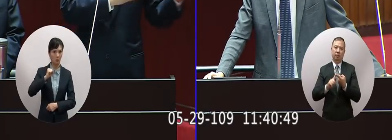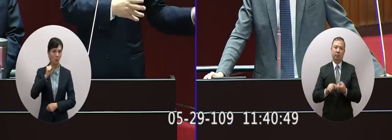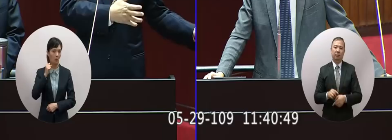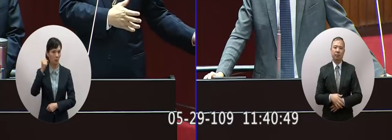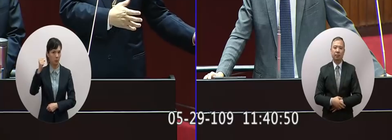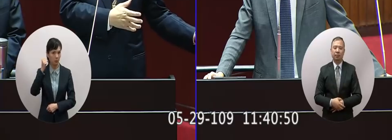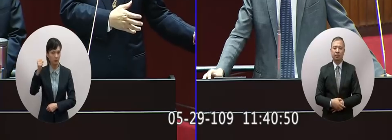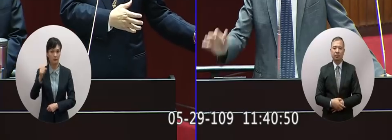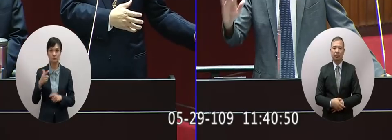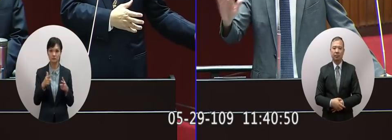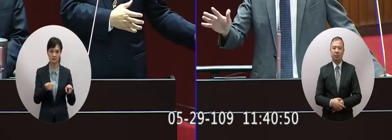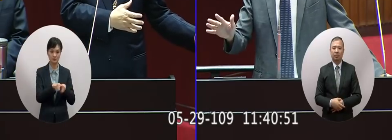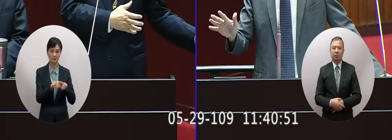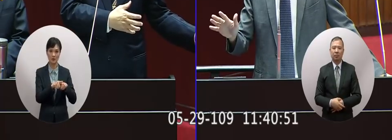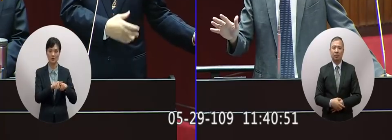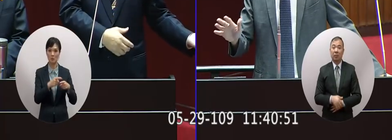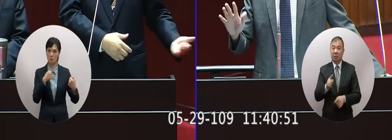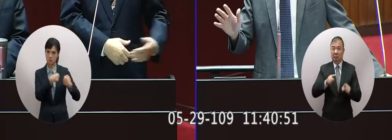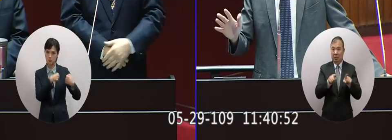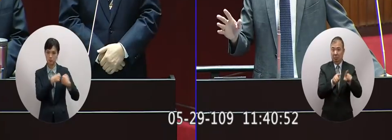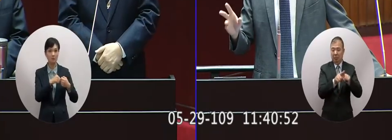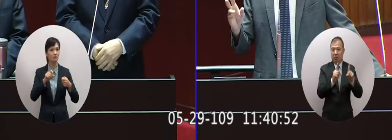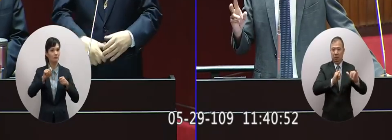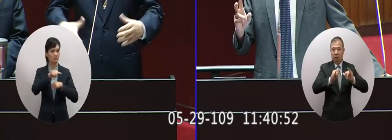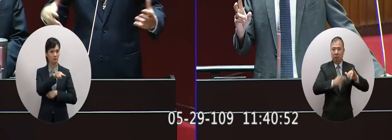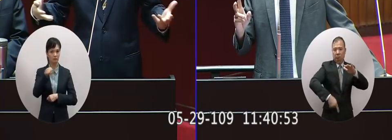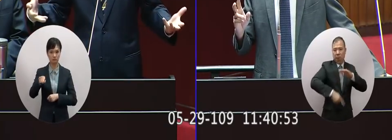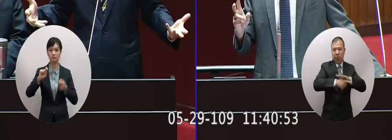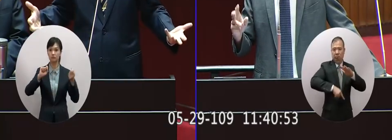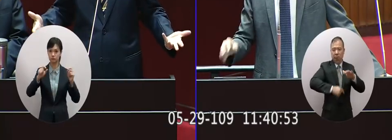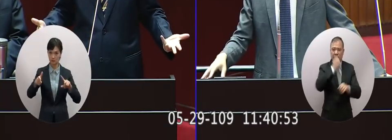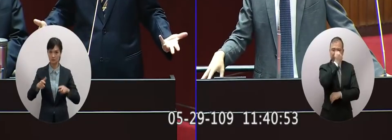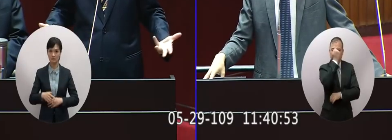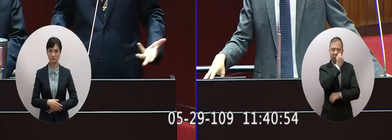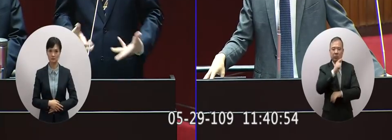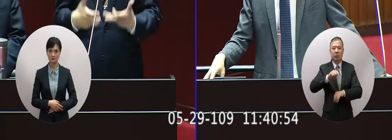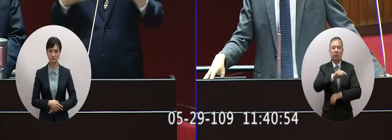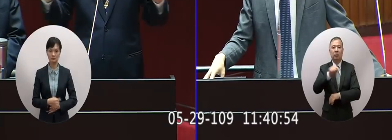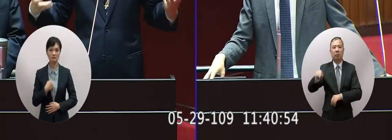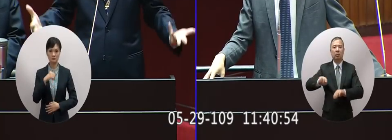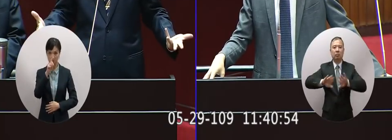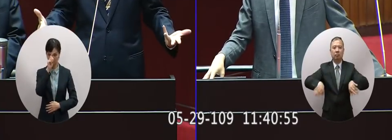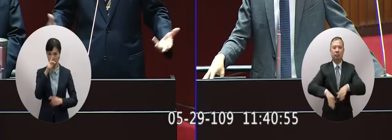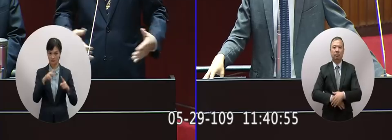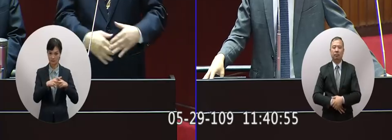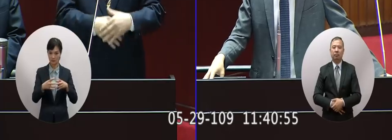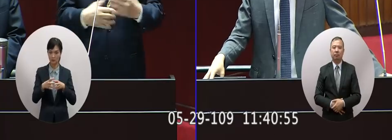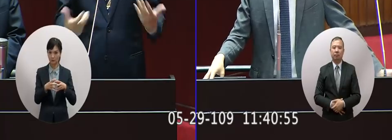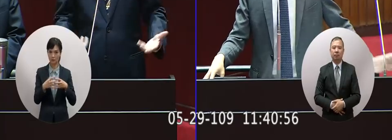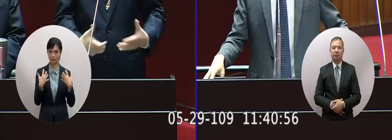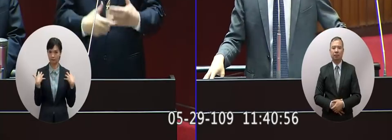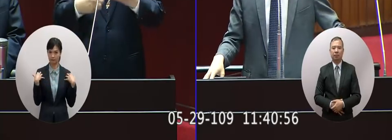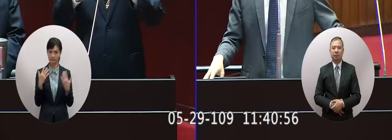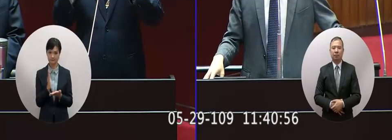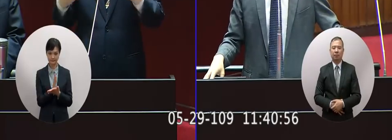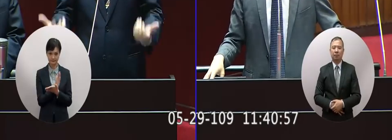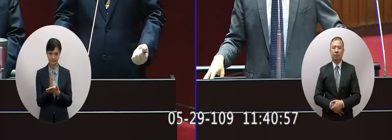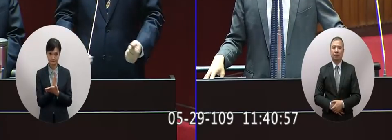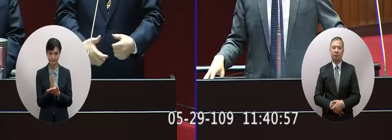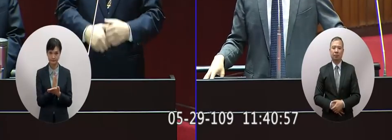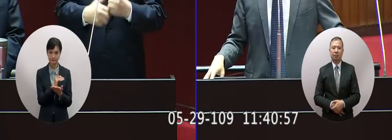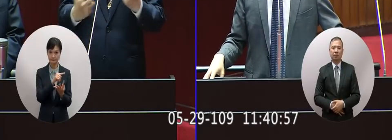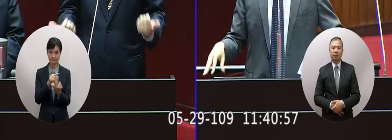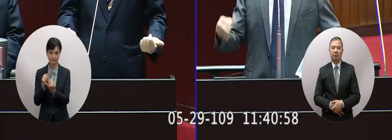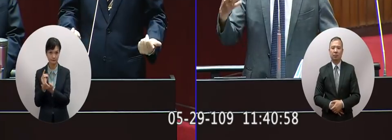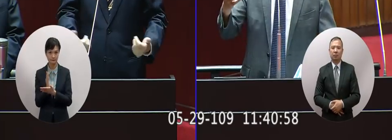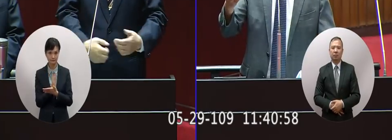跟一般的那个暴力行为， 对，当然不一样，完全不一样。 所以我们必须在有一个整个小组里面去评估，当你整个那个